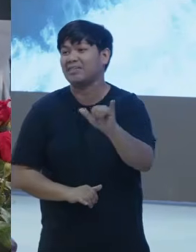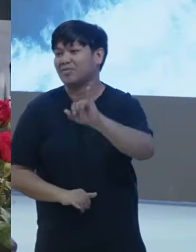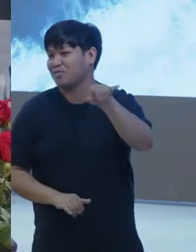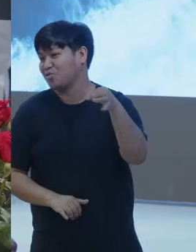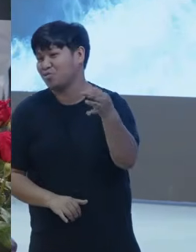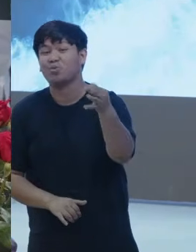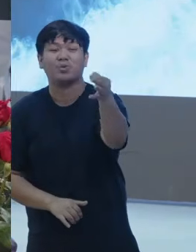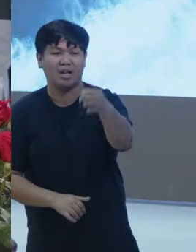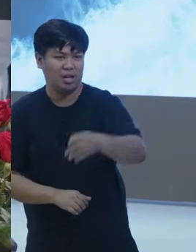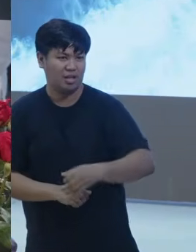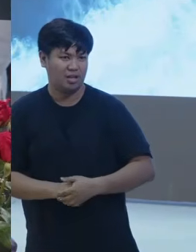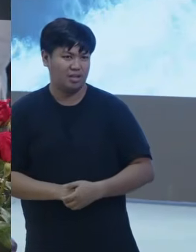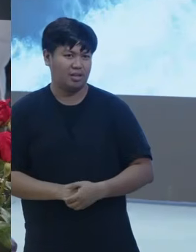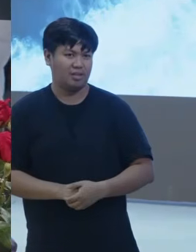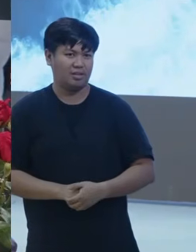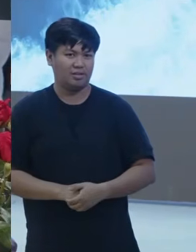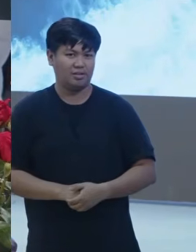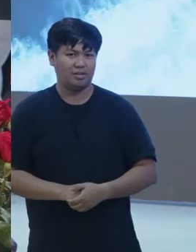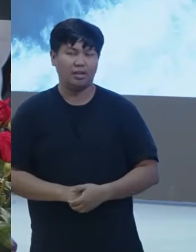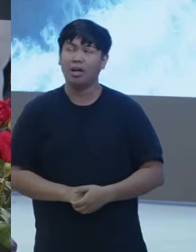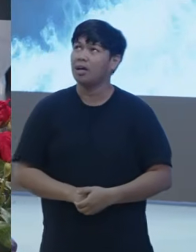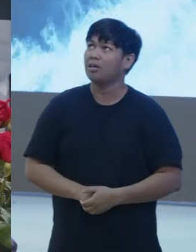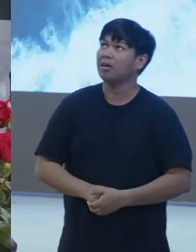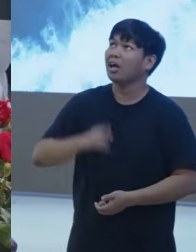Nag-Jonah-Jonahan tayo. No?